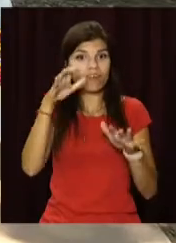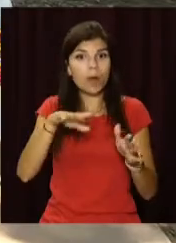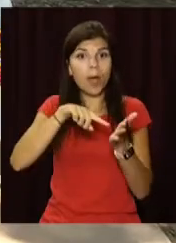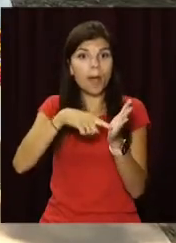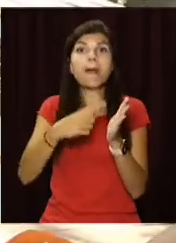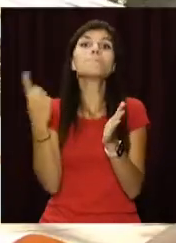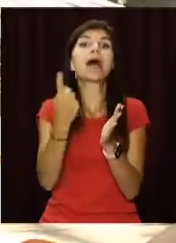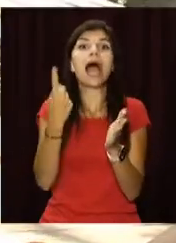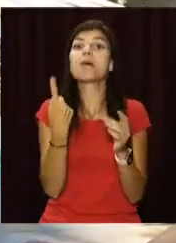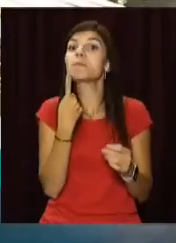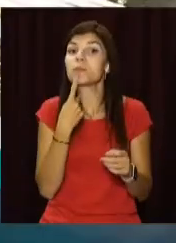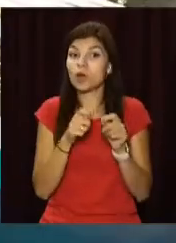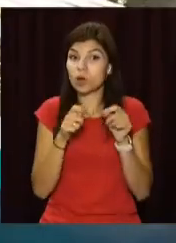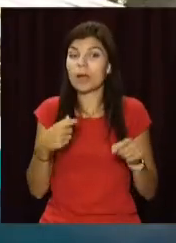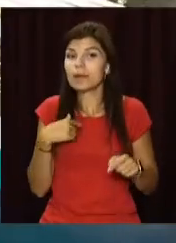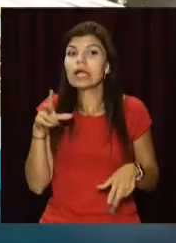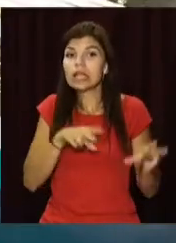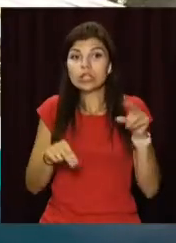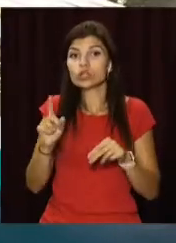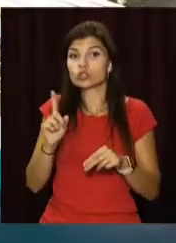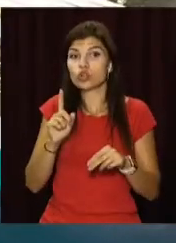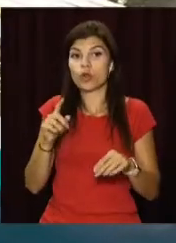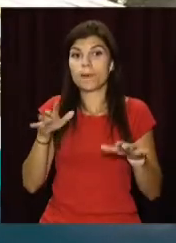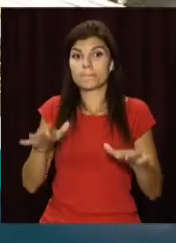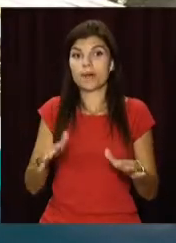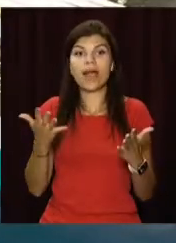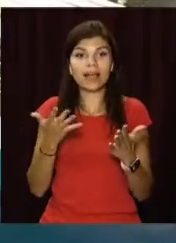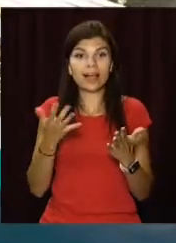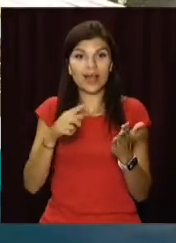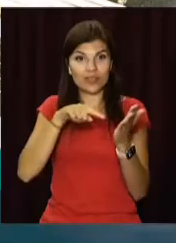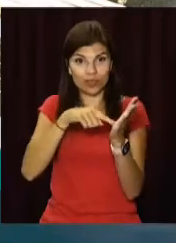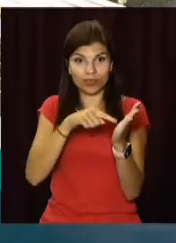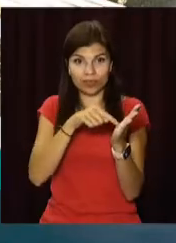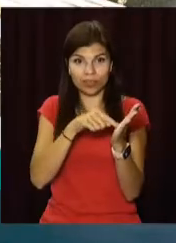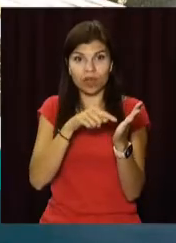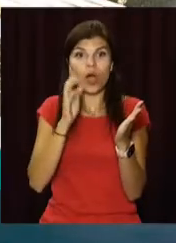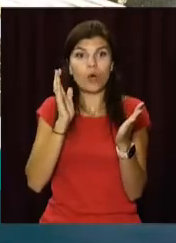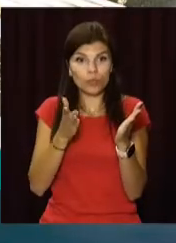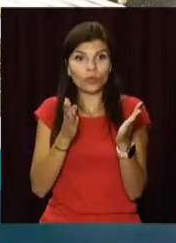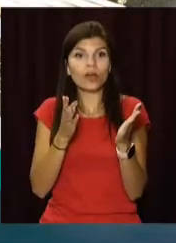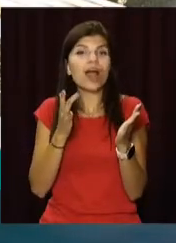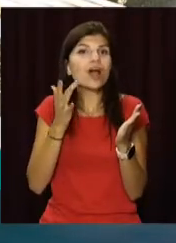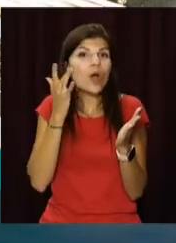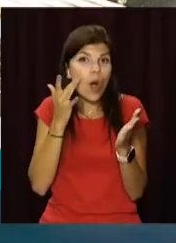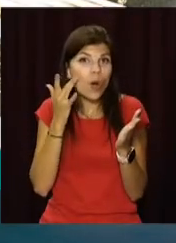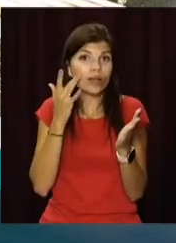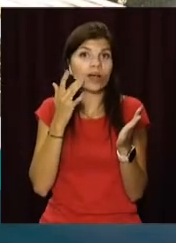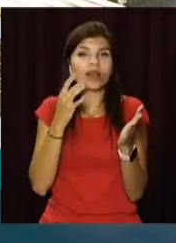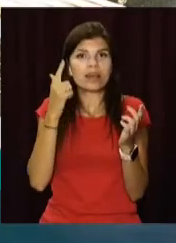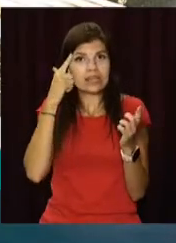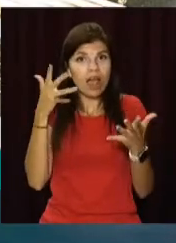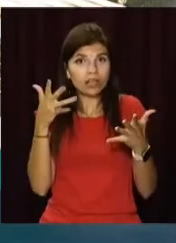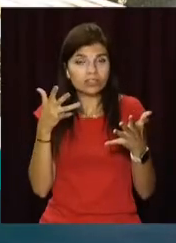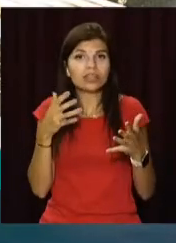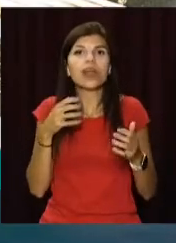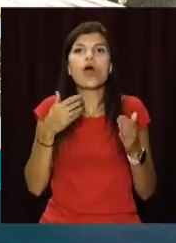перша ластівка. Ми маємо надію, що локації, які представлені, вони достатньо легкі, доступні. І від